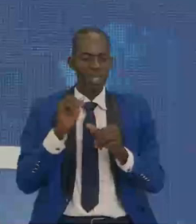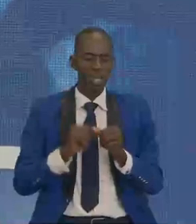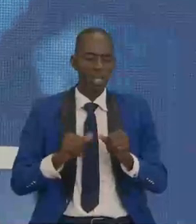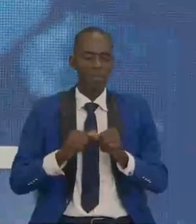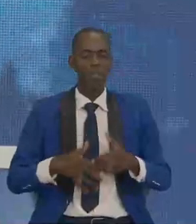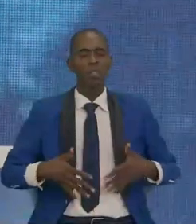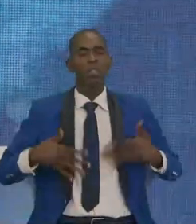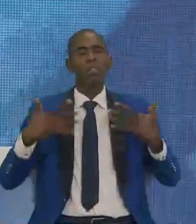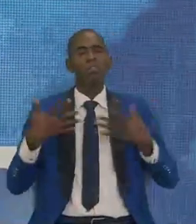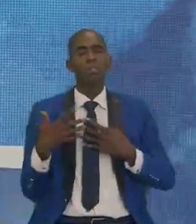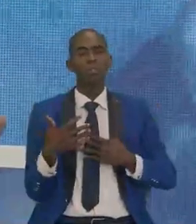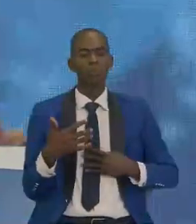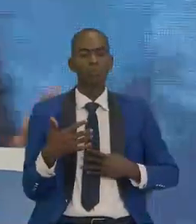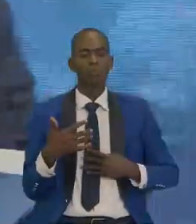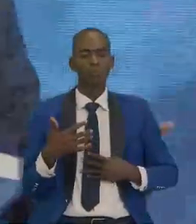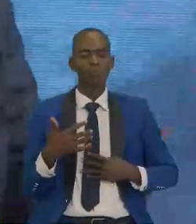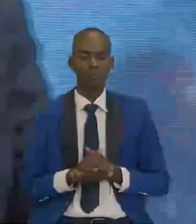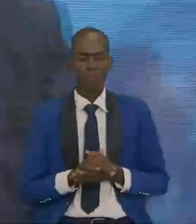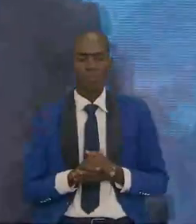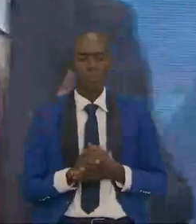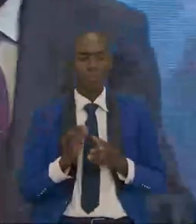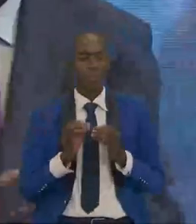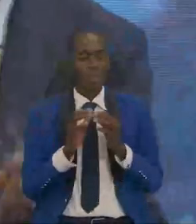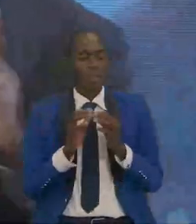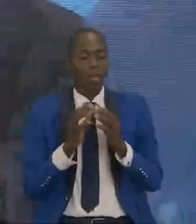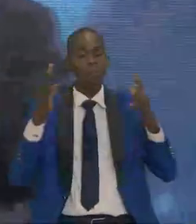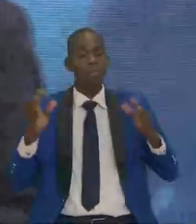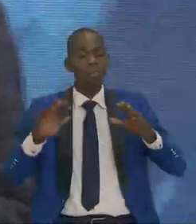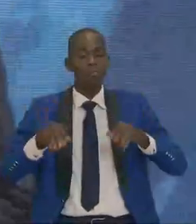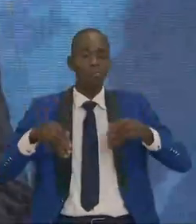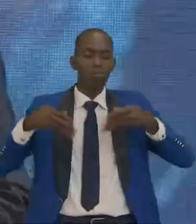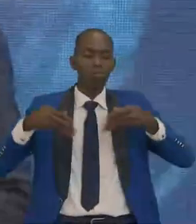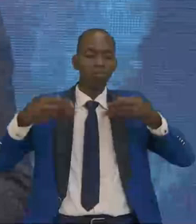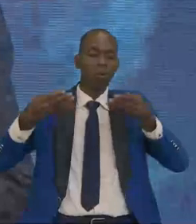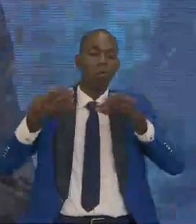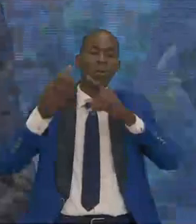Confirme la joie du salut dans chaque vie.